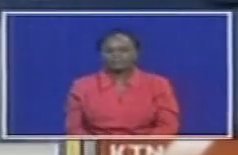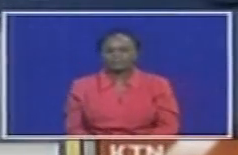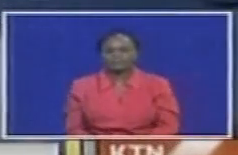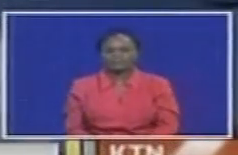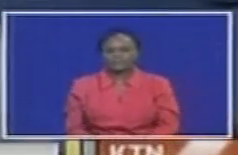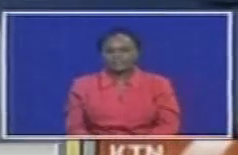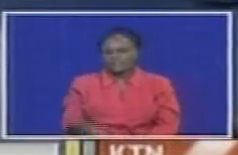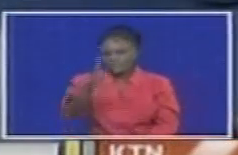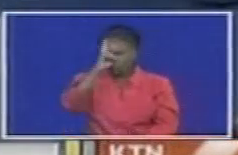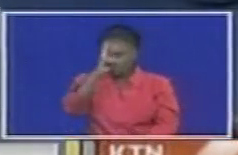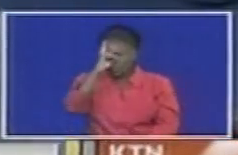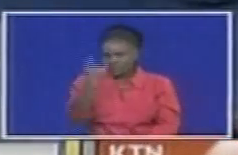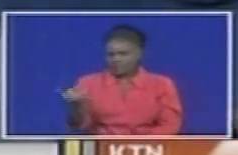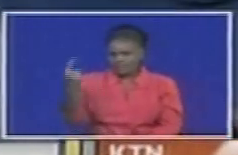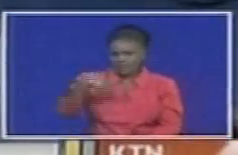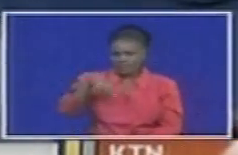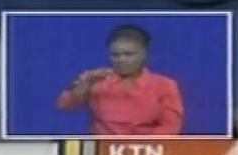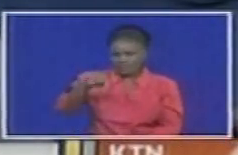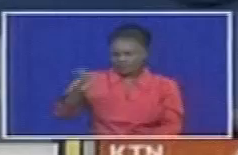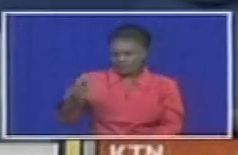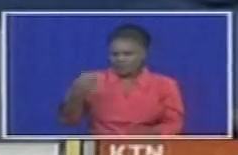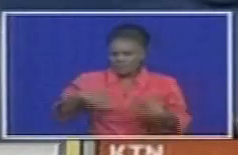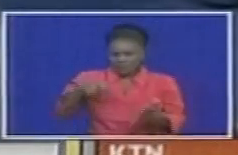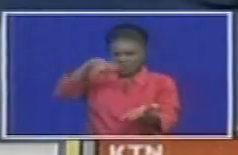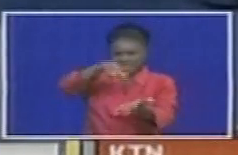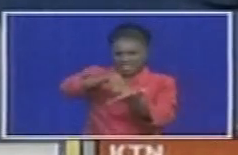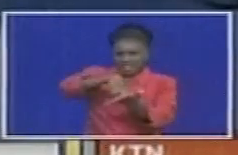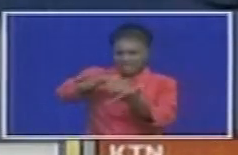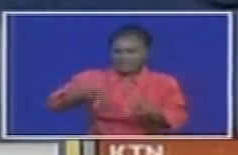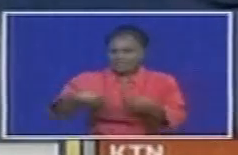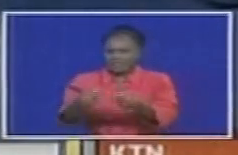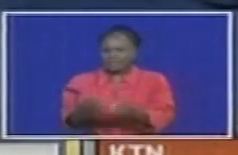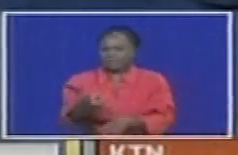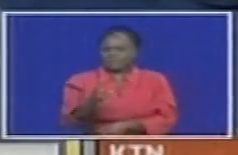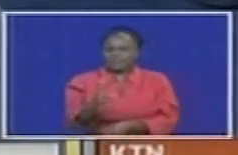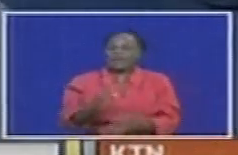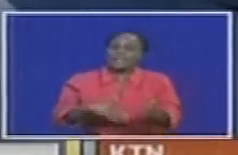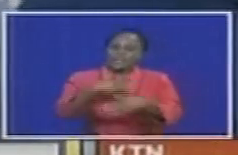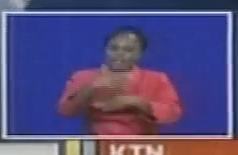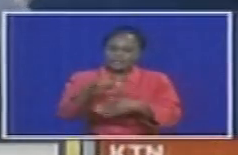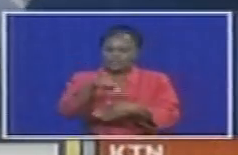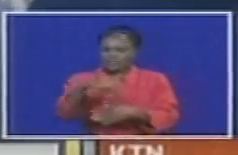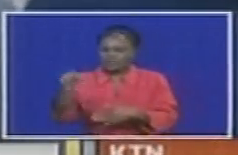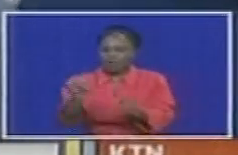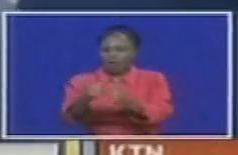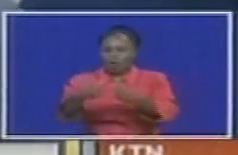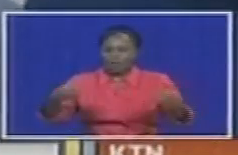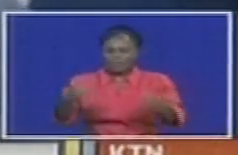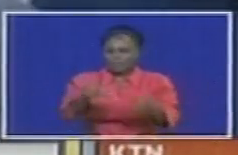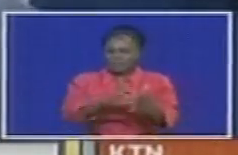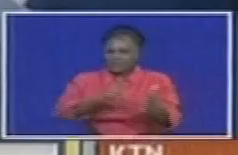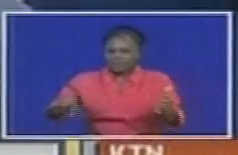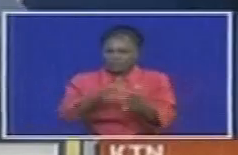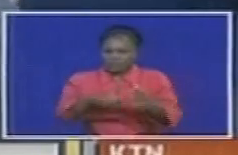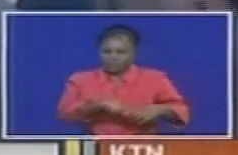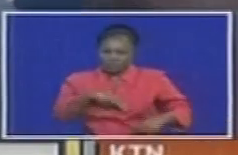Polisi walitoka ndani, tumeona wapiga magoti kwa barabara wakipatiana risasi. Baada ya hapo vinyomiwa watu wakaenda wakafungua mlango wakatoa masilaha ndani wakaingiza